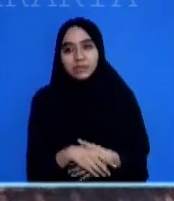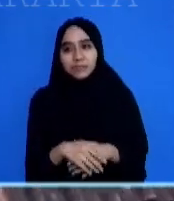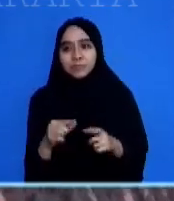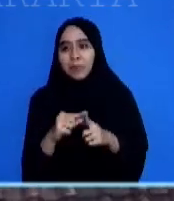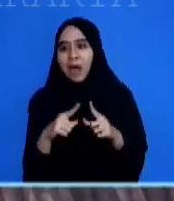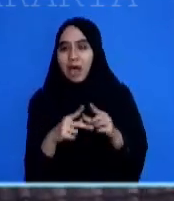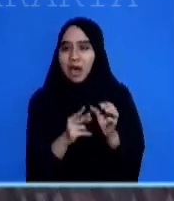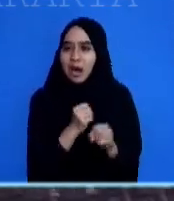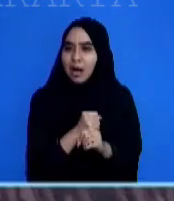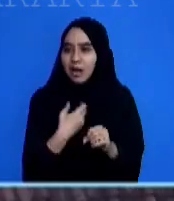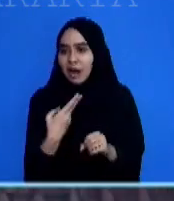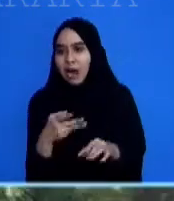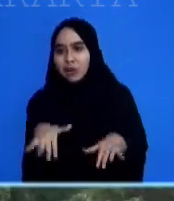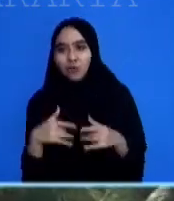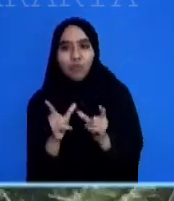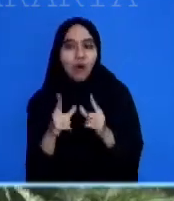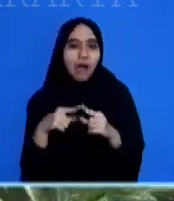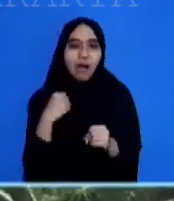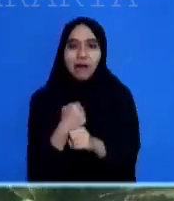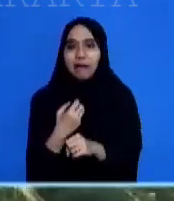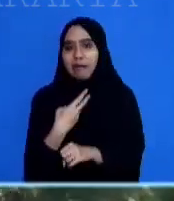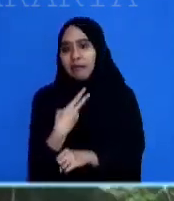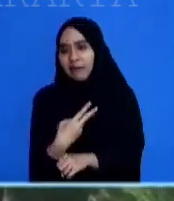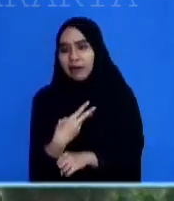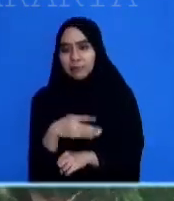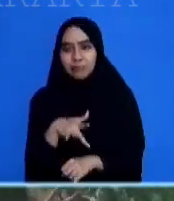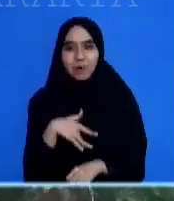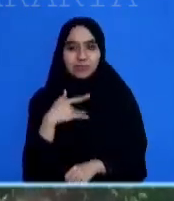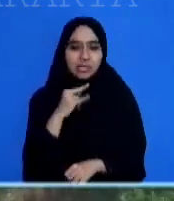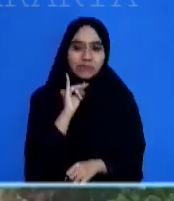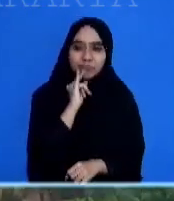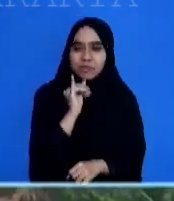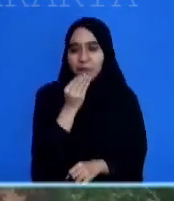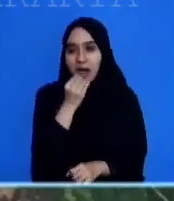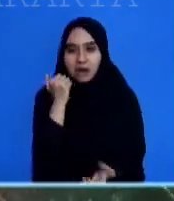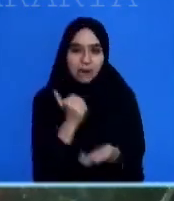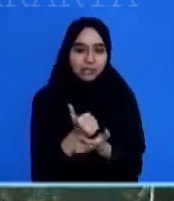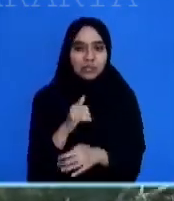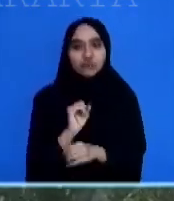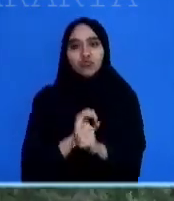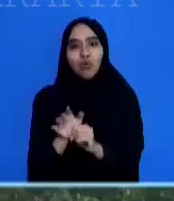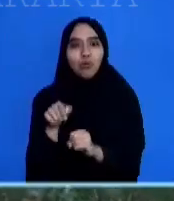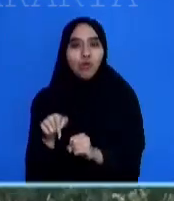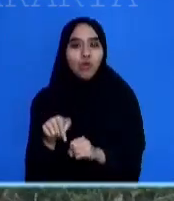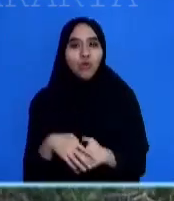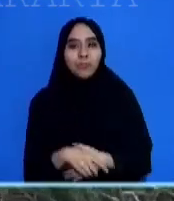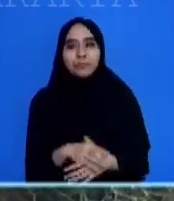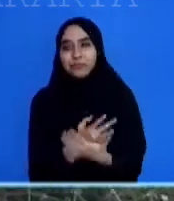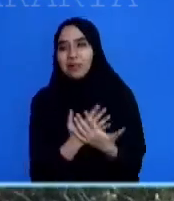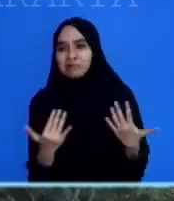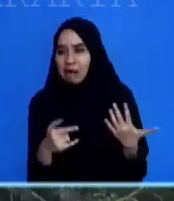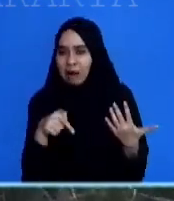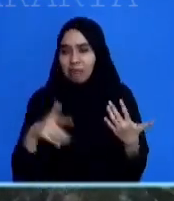saged ngedapi Manika werni daharan kasaking lalatan Kabupaten kulonprog Umbul celereng piambak rame